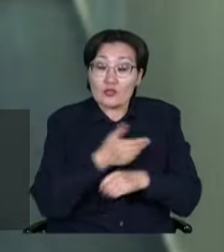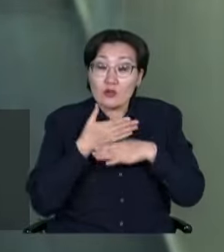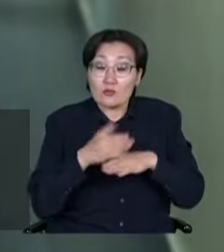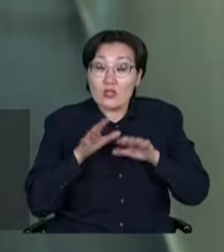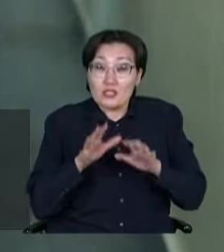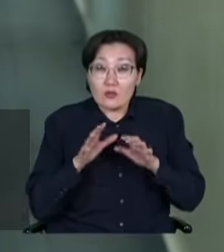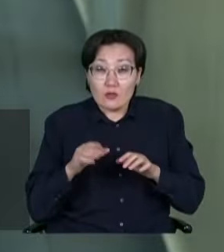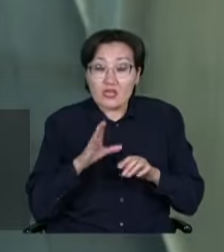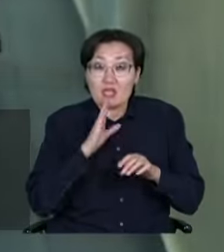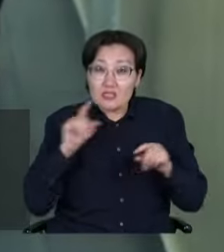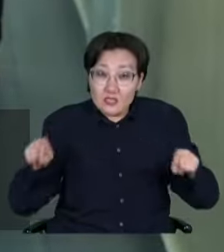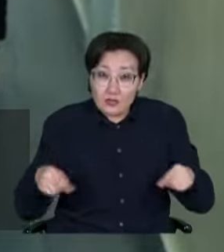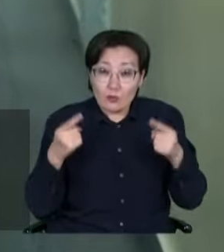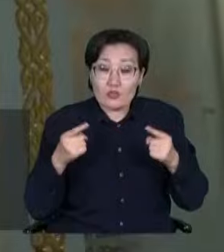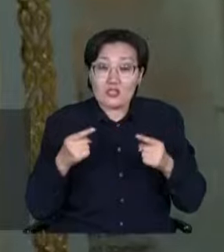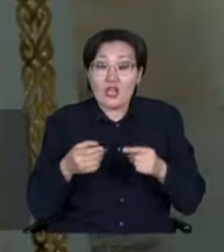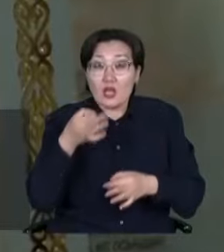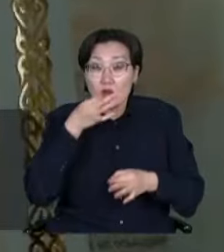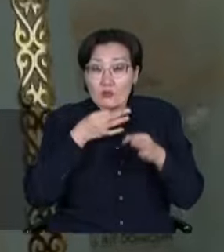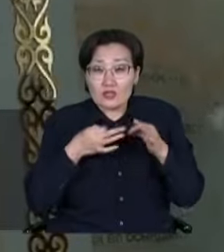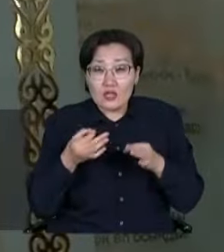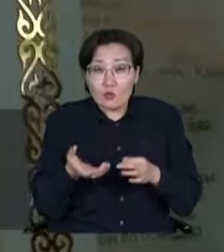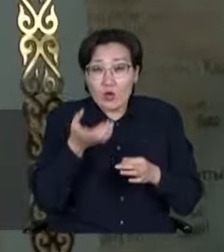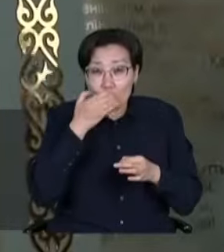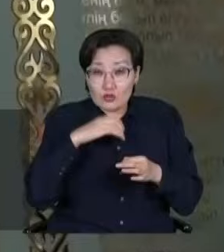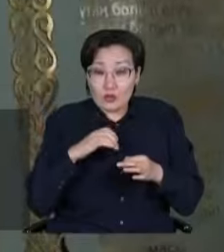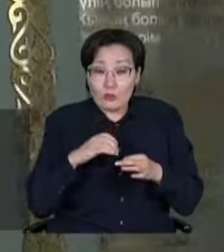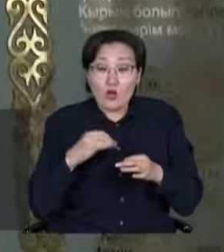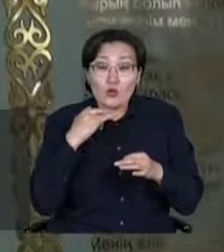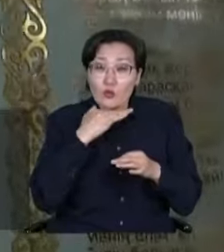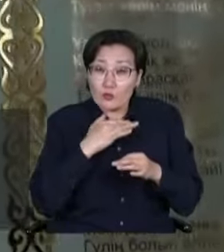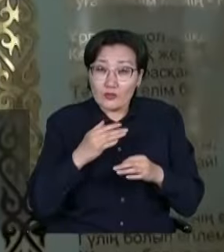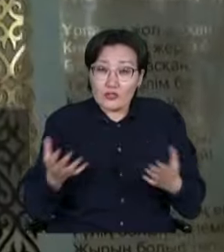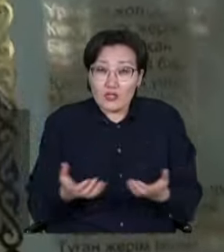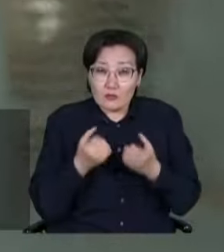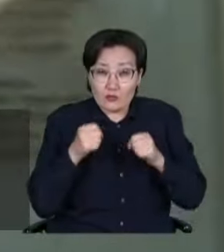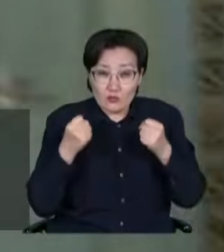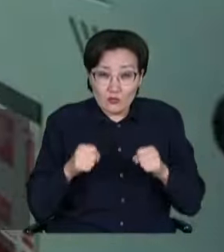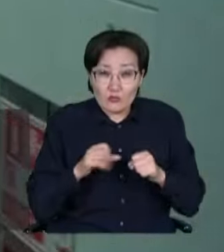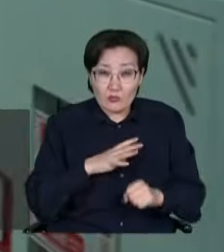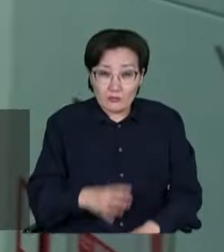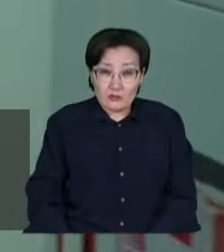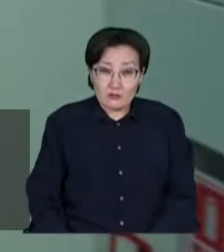баланың есін жиғызады, алайда ішкен дәрінің көптігінен оны аман алып қалу мүмкін болмапты.